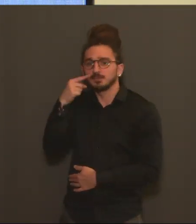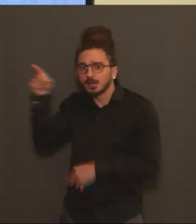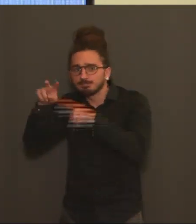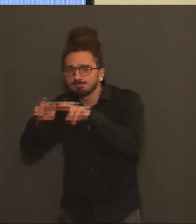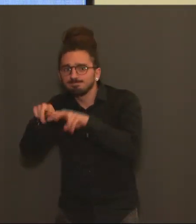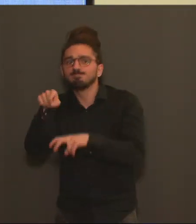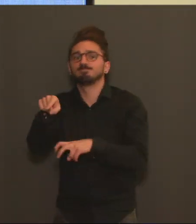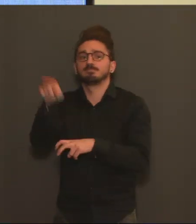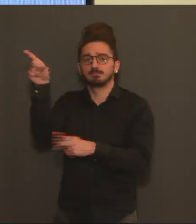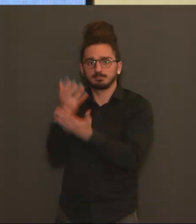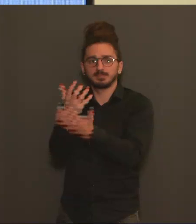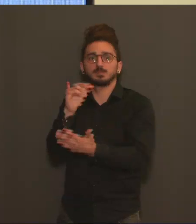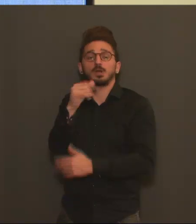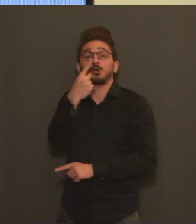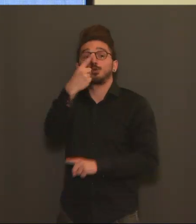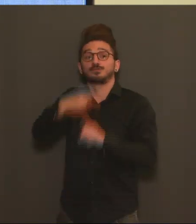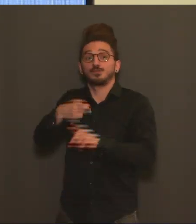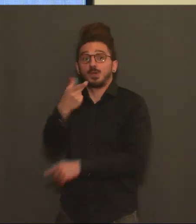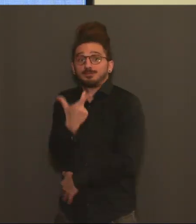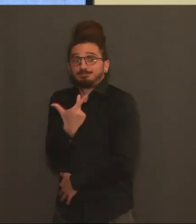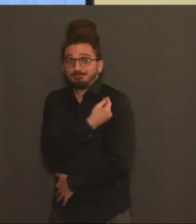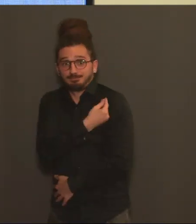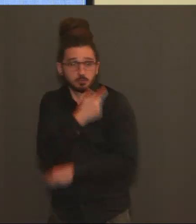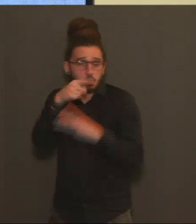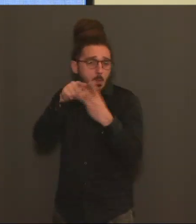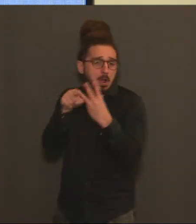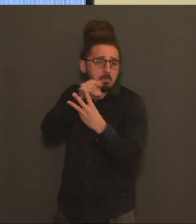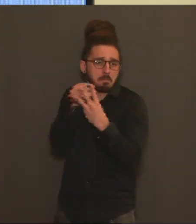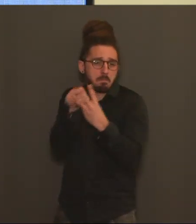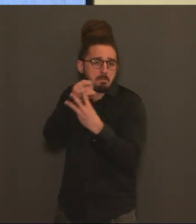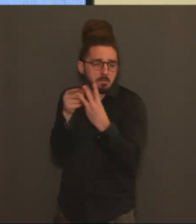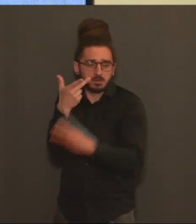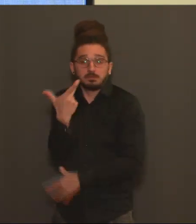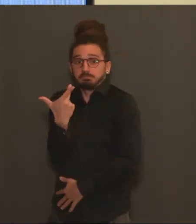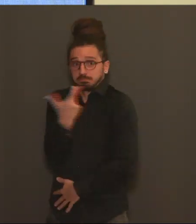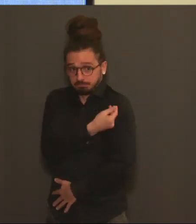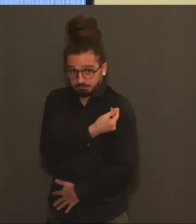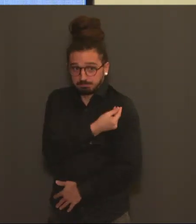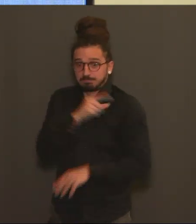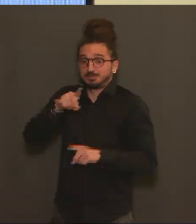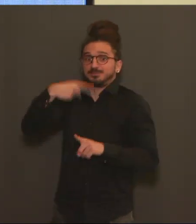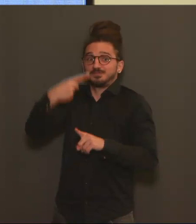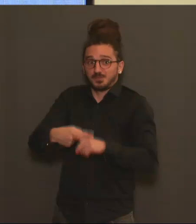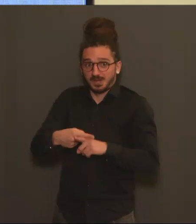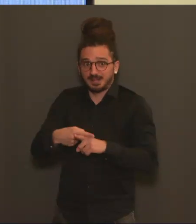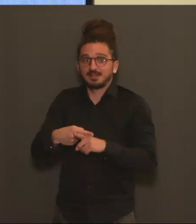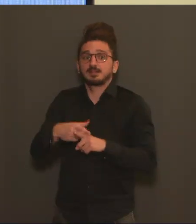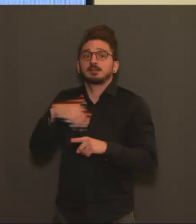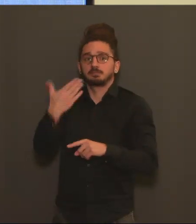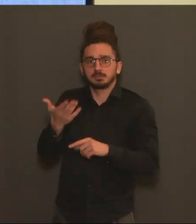ces vaccins, que ce soit l'AstraZeneca ou les ARN messagers, on a une protection de l'ordre de à peu